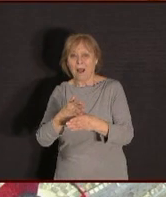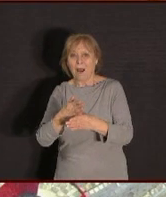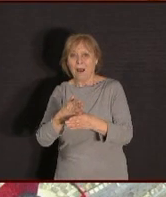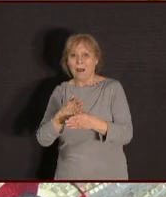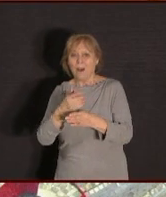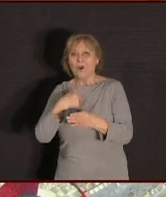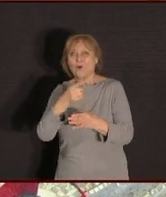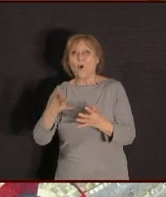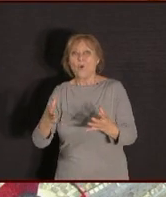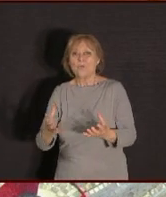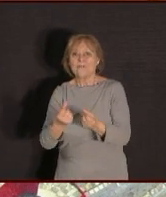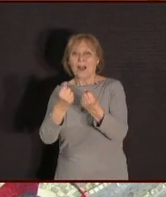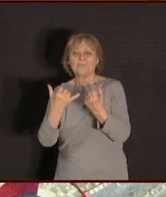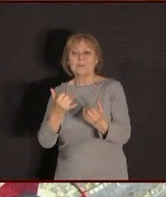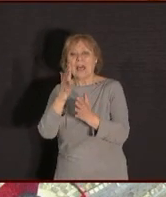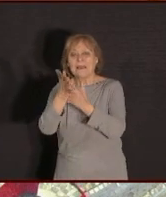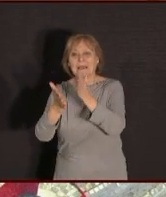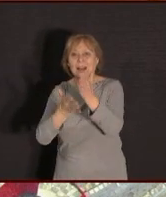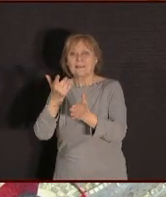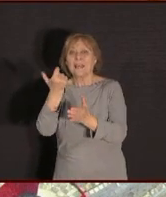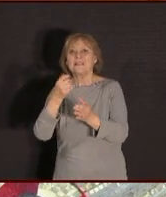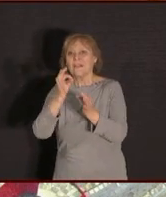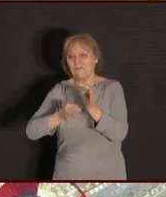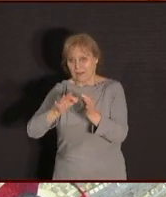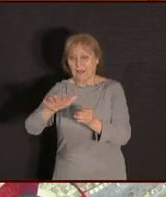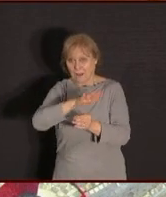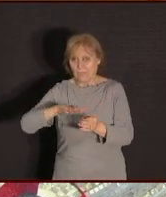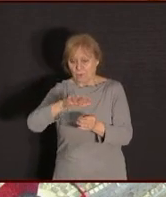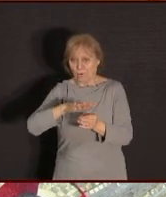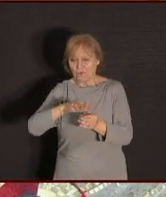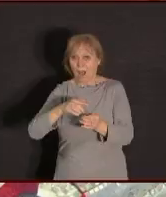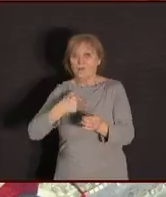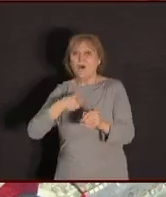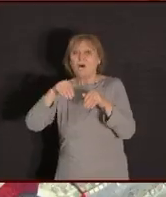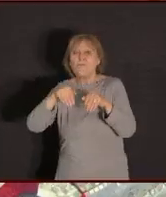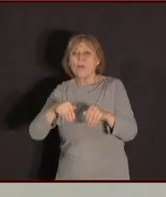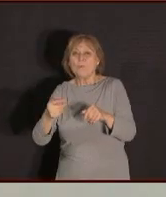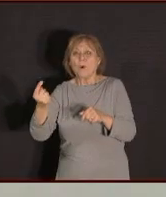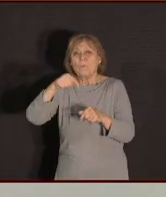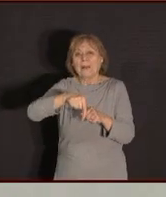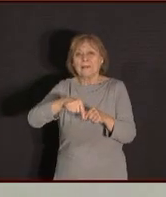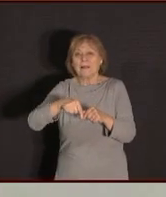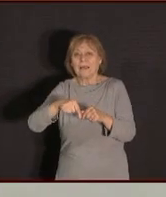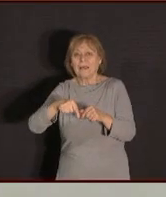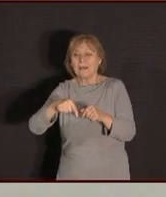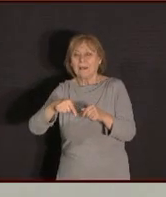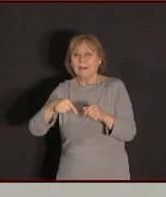kretnje z teološkega področja, ko moramo prideti, recimo se zalotiti, da marsikaj